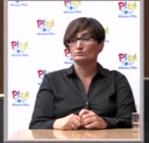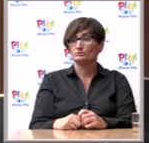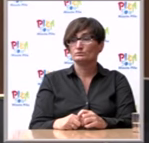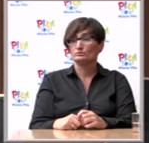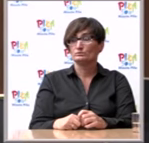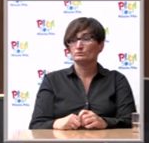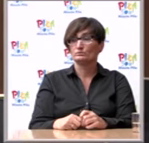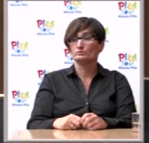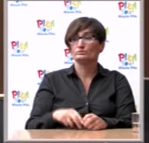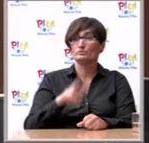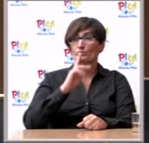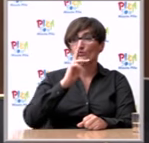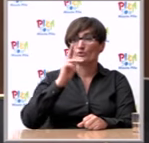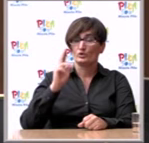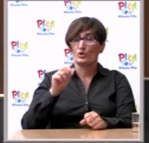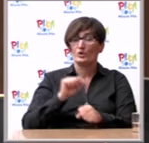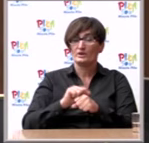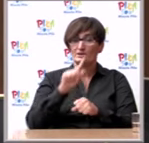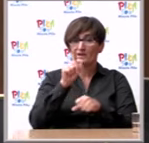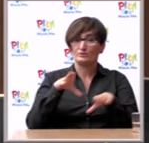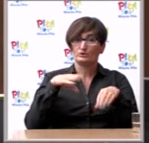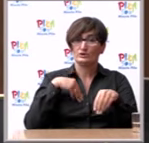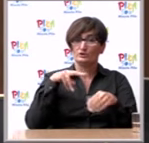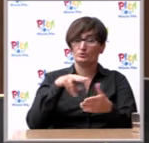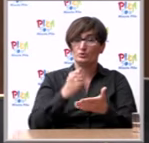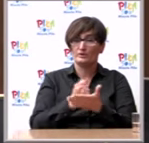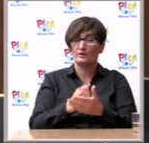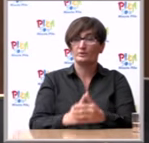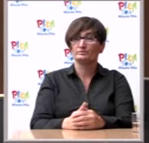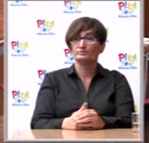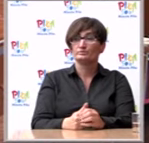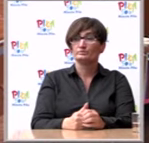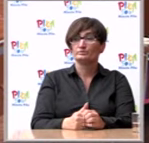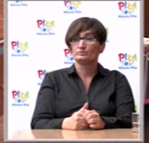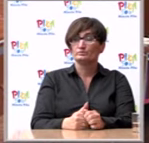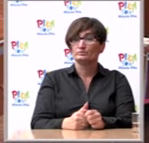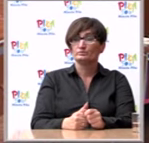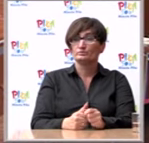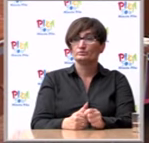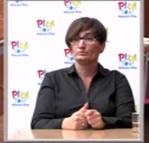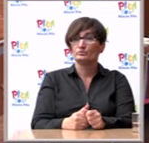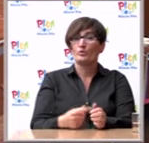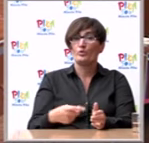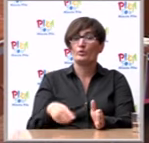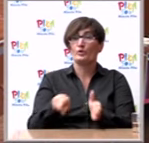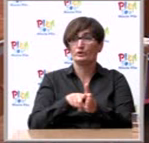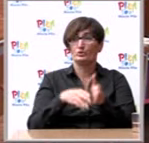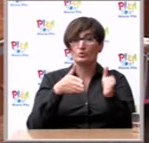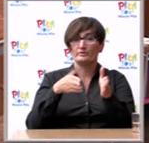Kto z pań i panów radnych jest za przyjęciem uchwały w sprawie przystąpienia do sporządzenia miejscowego planu zagospodarowania przestrzennego miasta Piły w